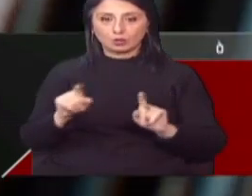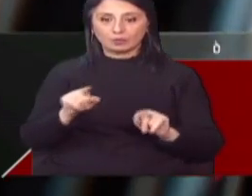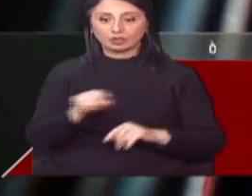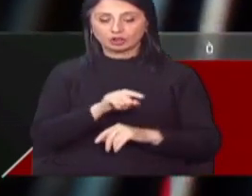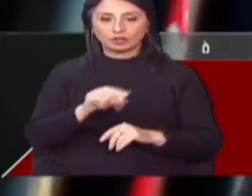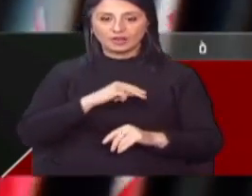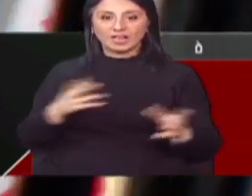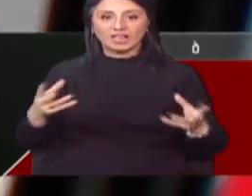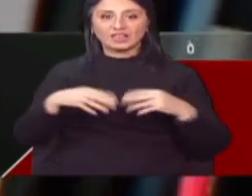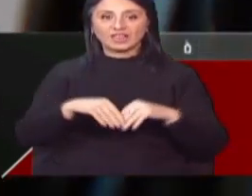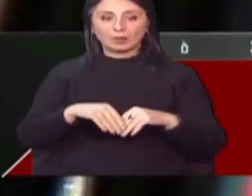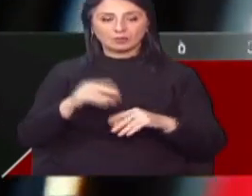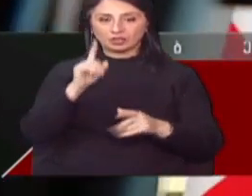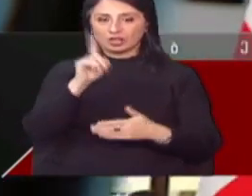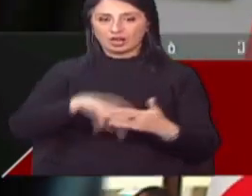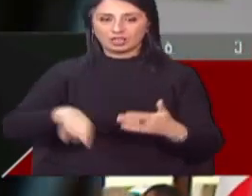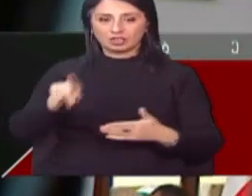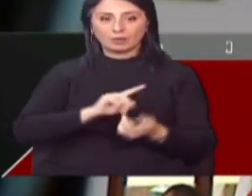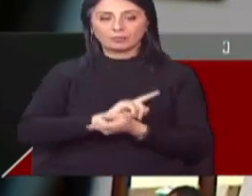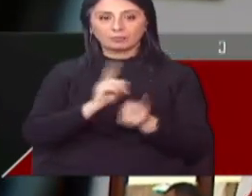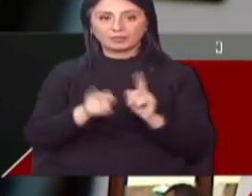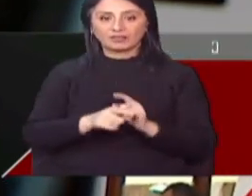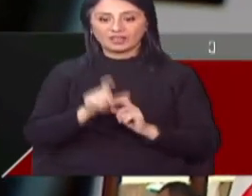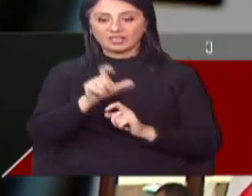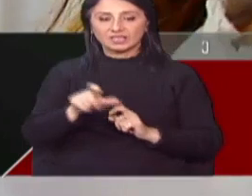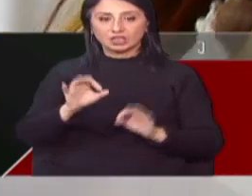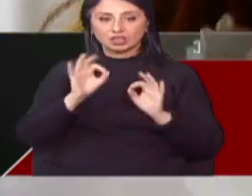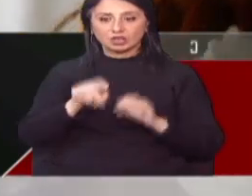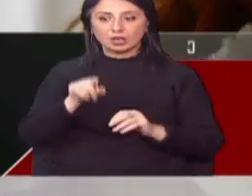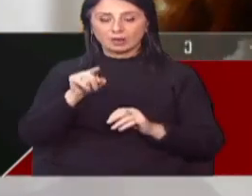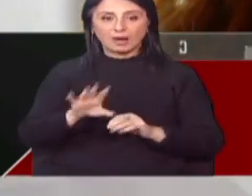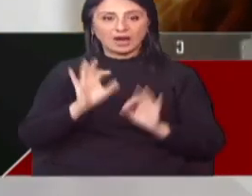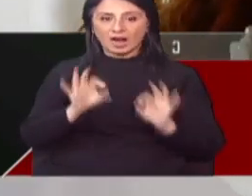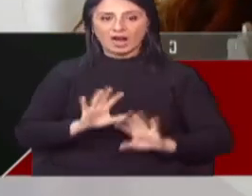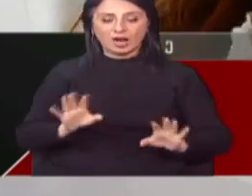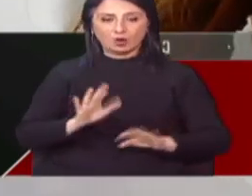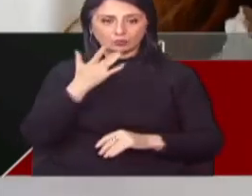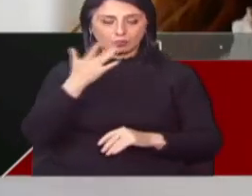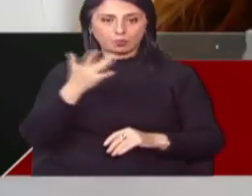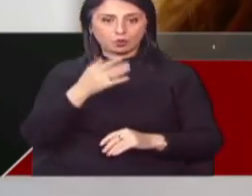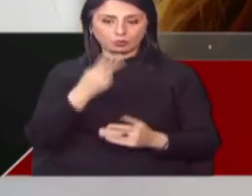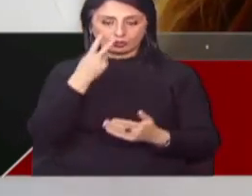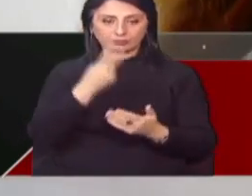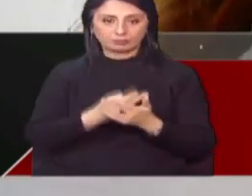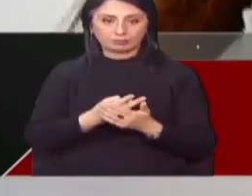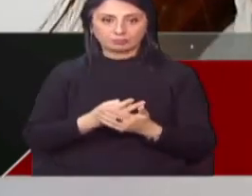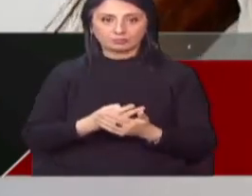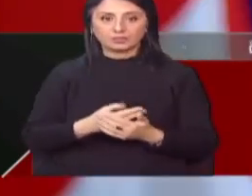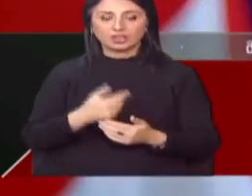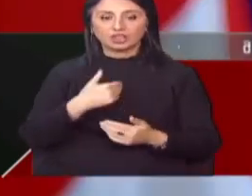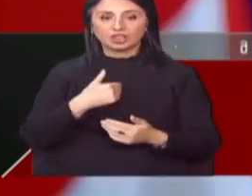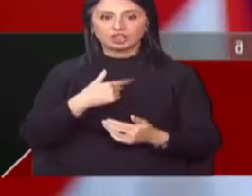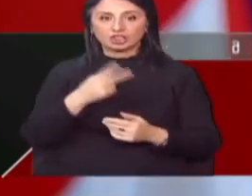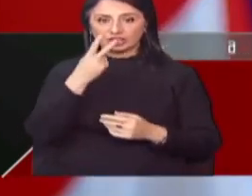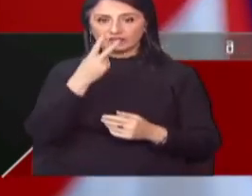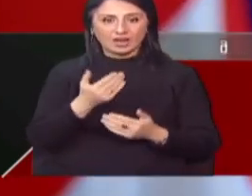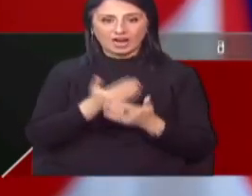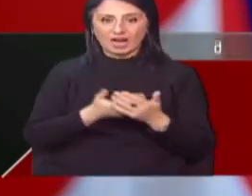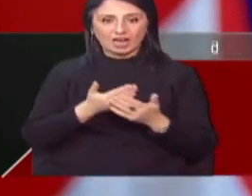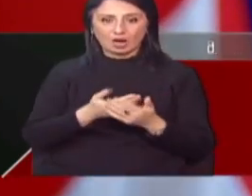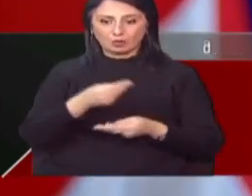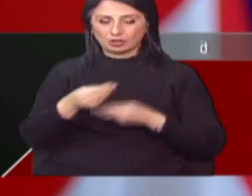შორის თანამშრომლობის არსჯერად. Პირიქით, ისინი სწორედ მათ არაკონსტრუქციულ პოლიტიკაზე მიუთითებენ. Ჩვენს მიმართ არანაირი რეკომენდაცია არ